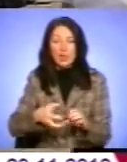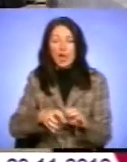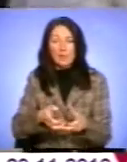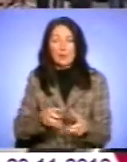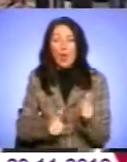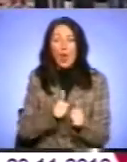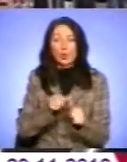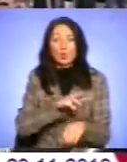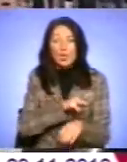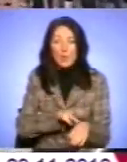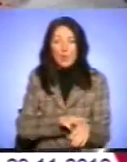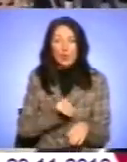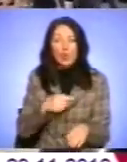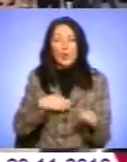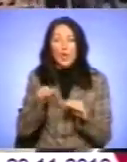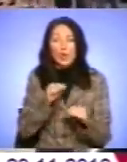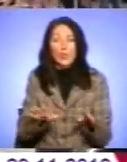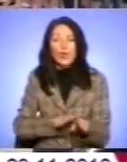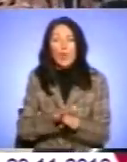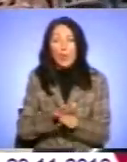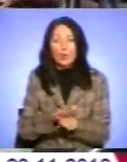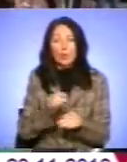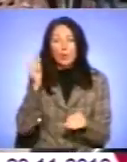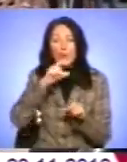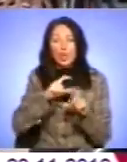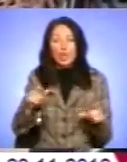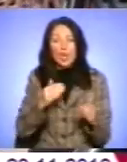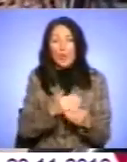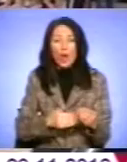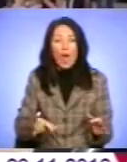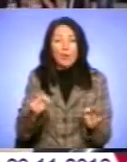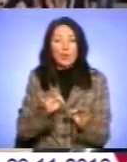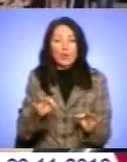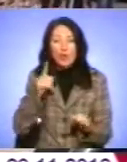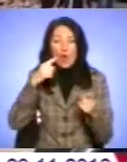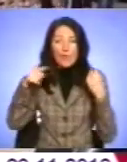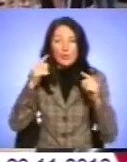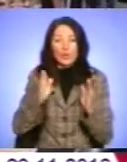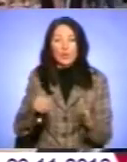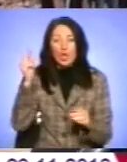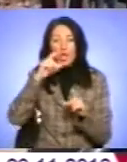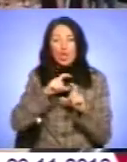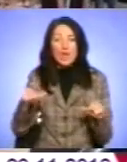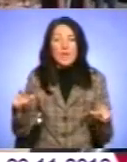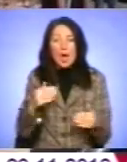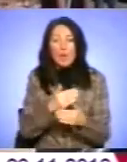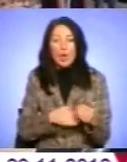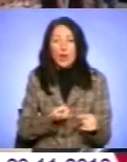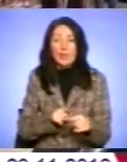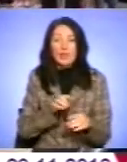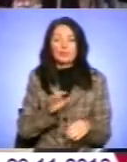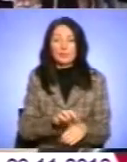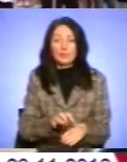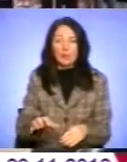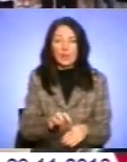капітанів. Тут ми розробили повністю по шкільній програмі, ніяких видумок, тільки сугубо шкільна. Це і ведення м'яча,